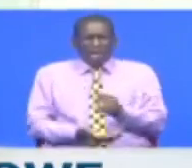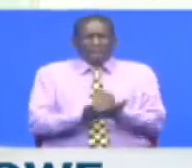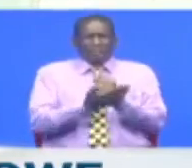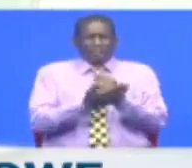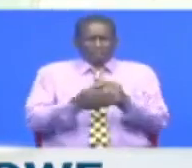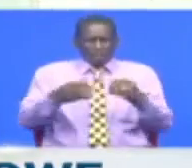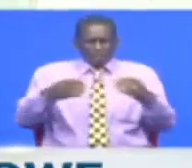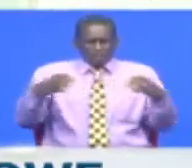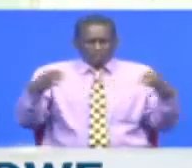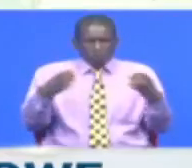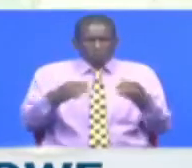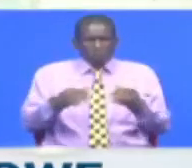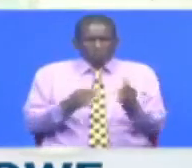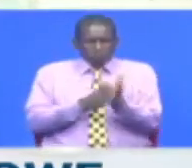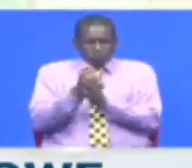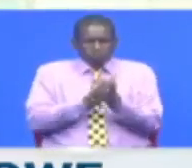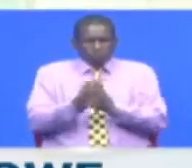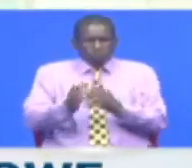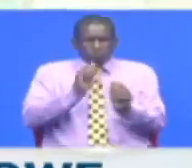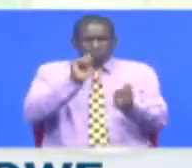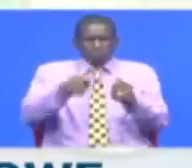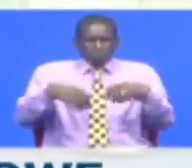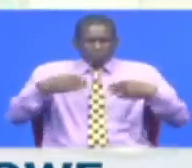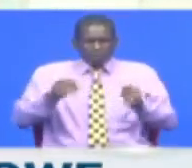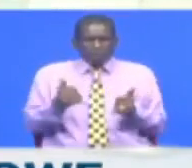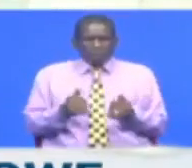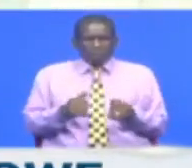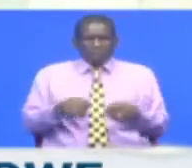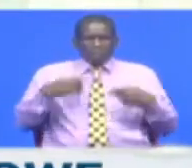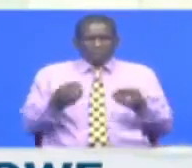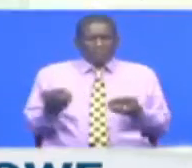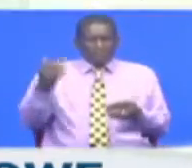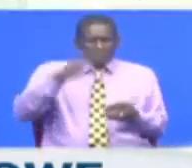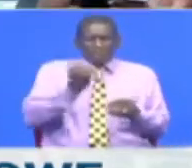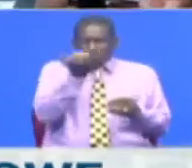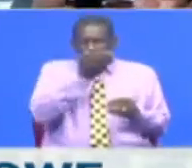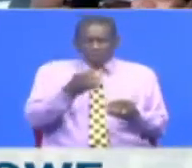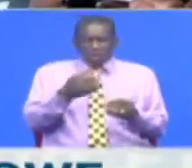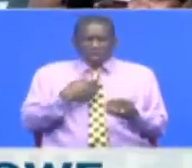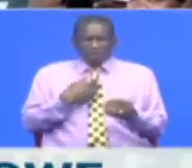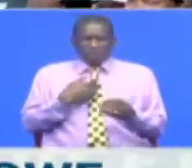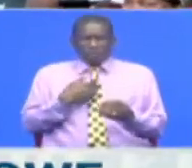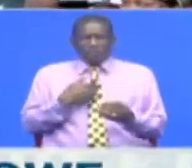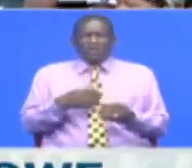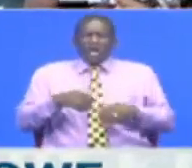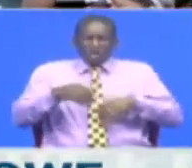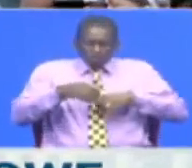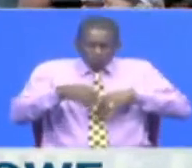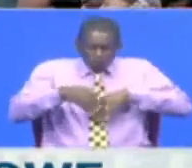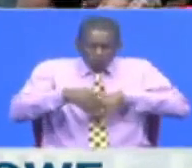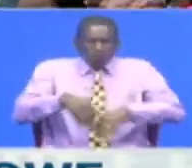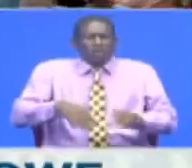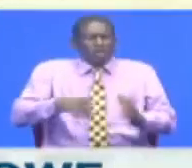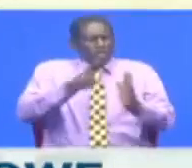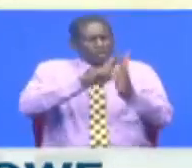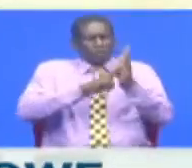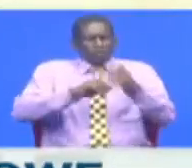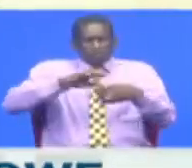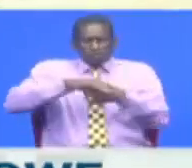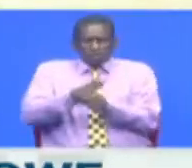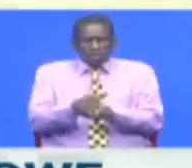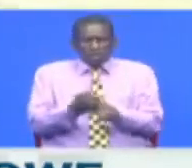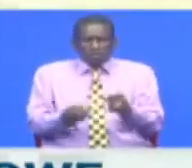angalau kupata ile motisha ya kuweza kujituma zaidi. Kwa hivyo mashabiki kurejea uwanjani, natumai kwamba watakuwa wanaangalia zile protocols za COVID-19 na pia waweza